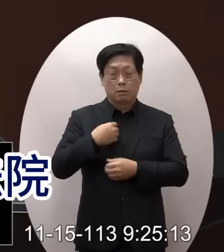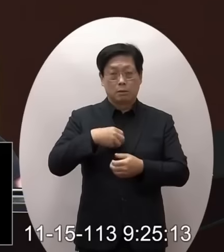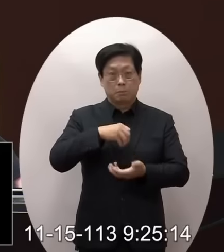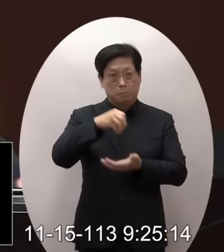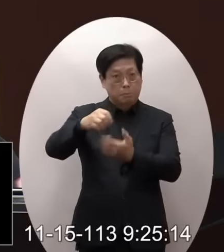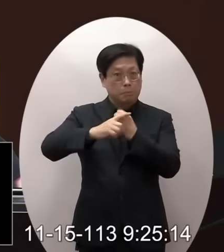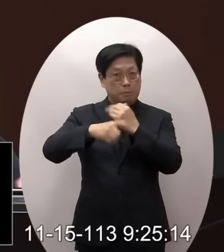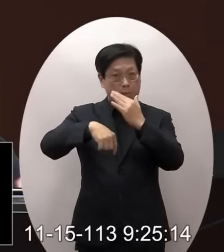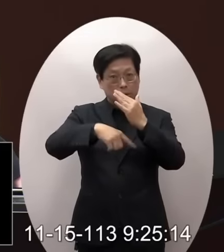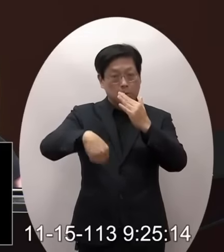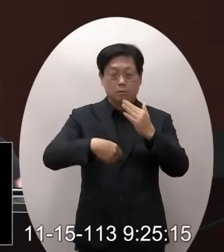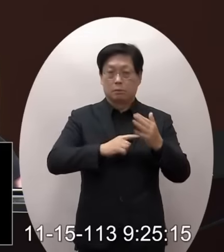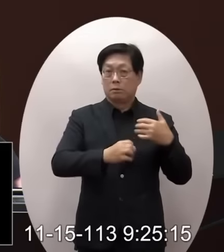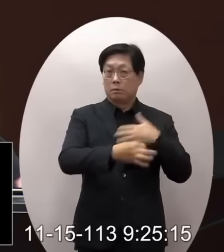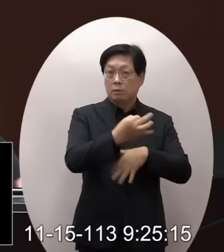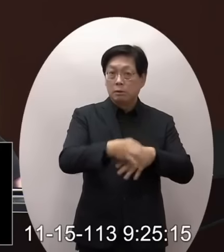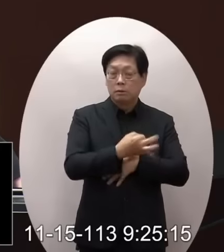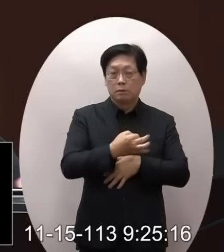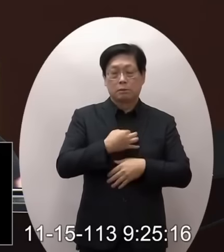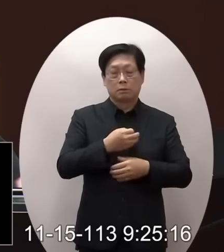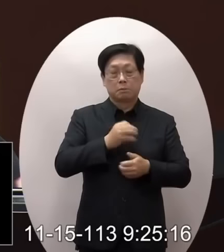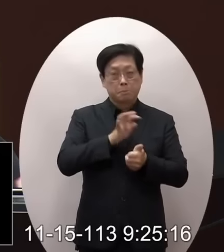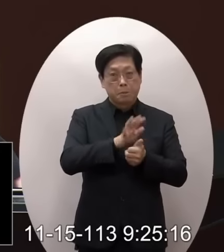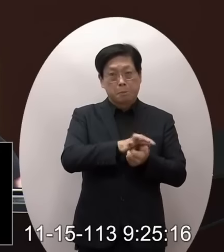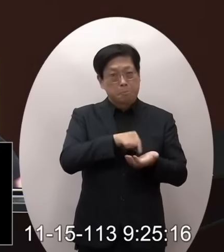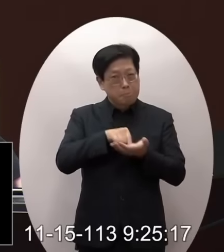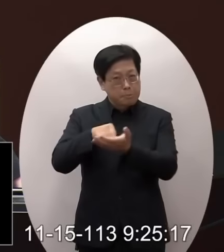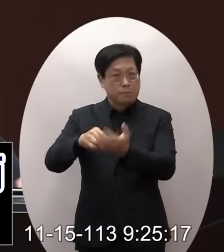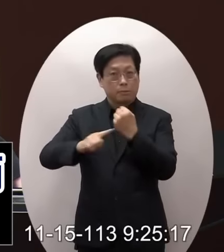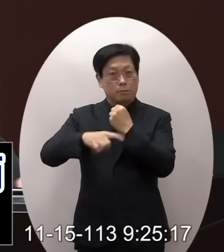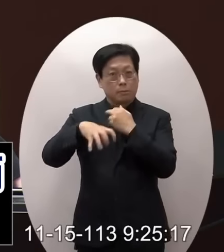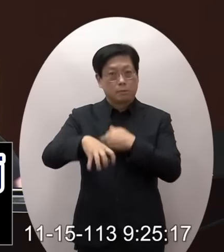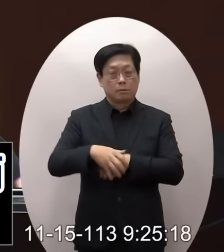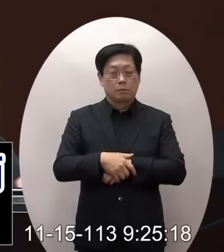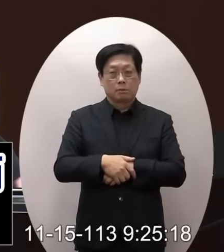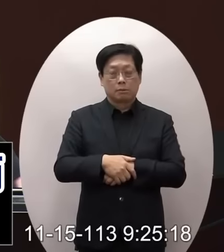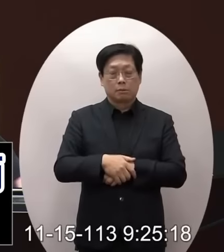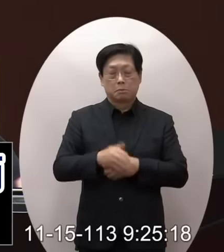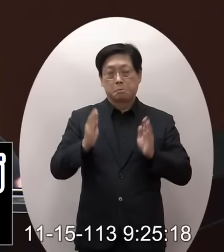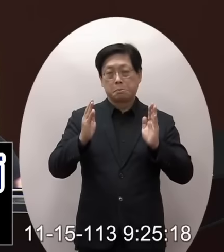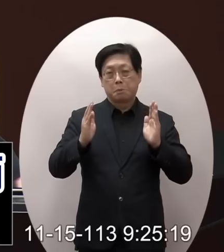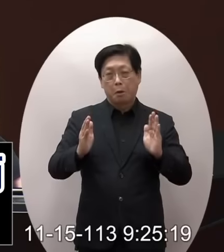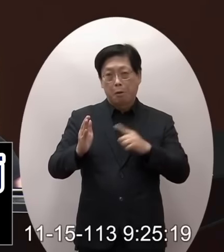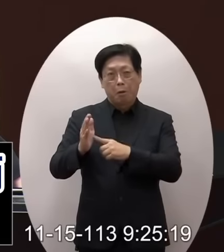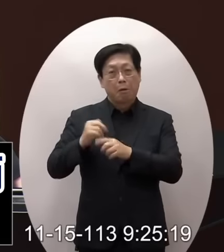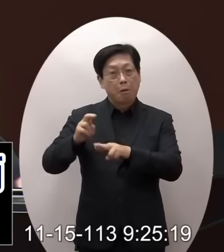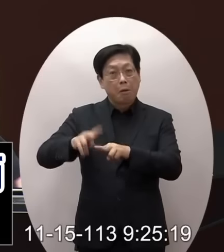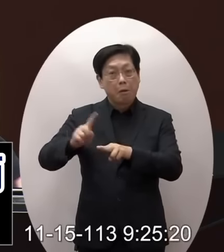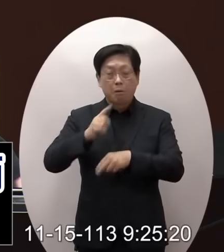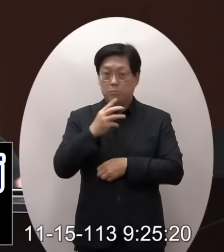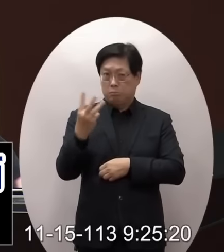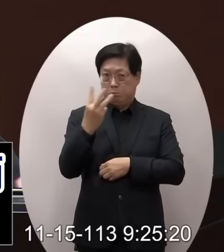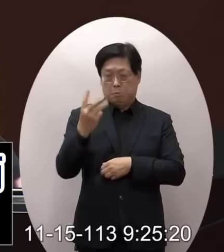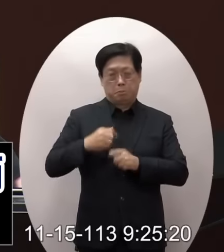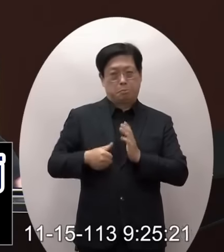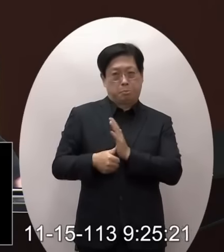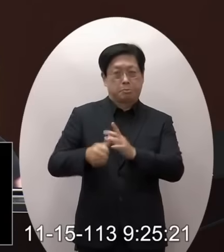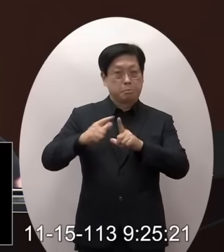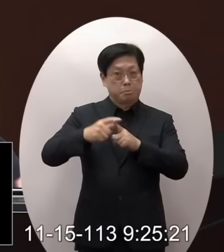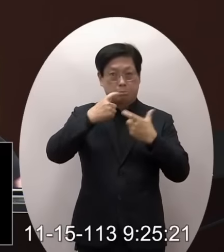院，她的家属替她进到法院，对面坐的是三个王牌大律